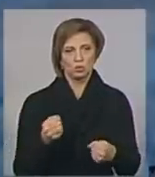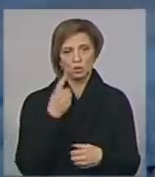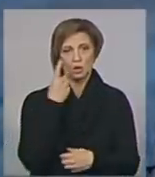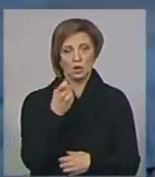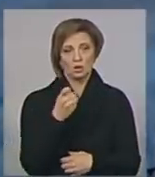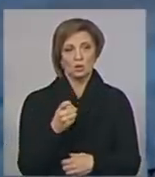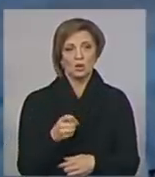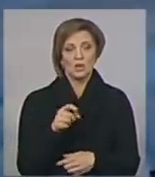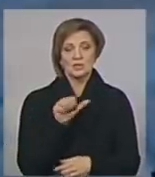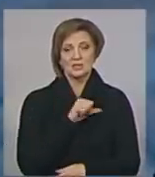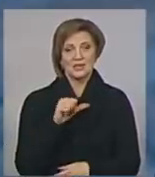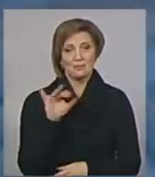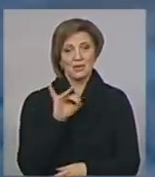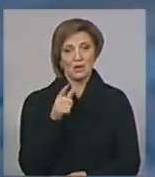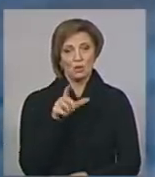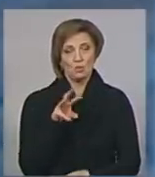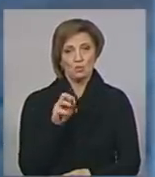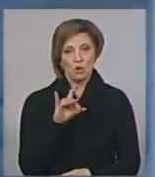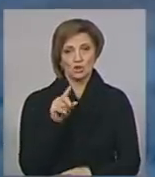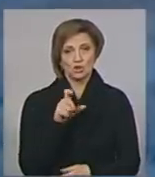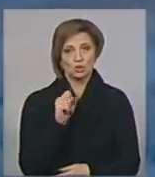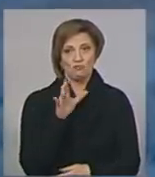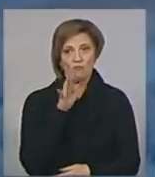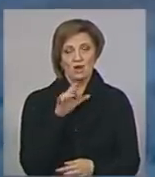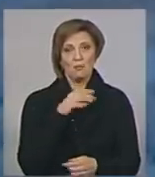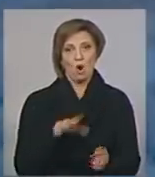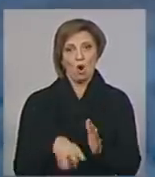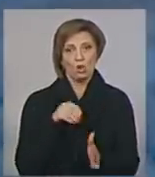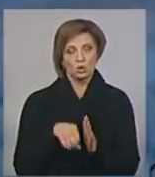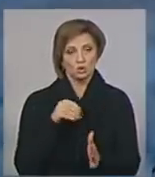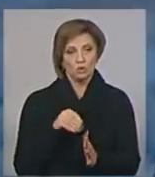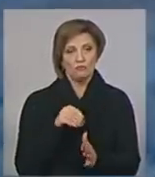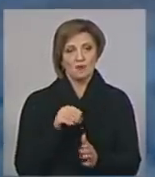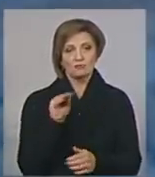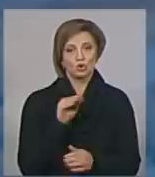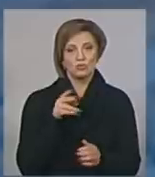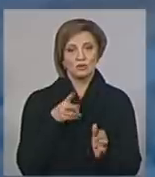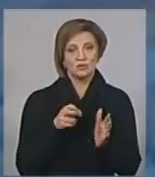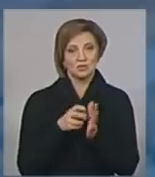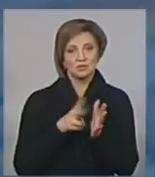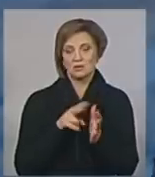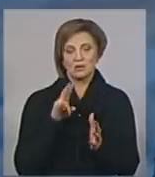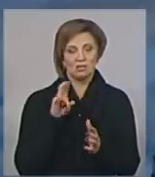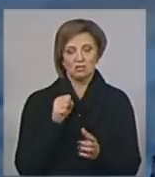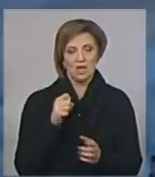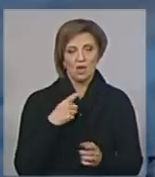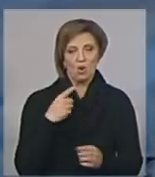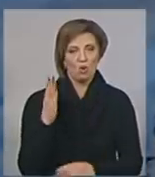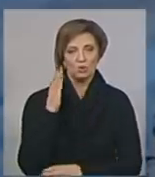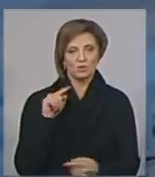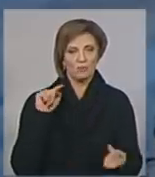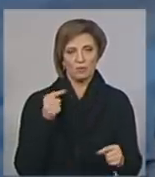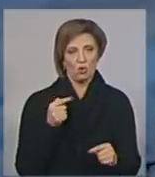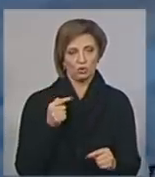Нагадаю, сам Ігор Мосійчук під час голосування за медичну реформу в жовтні 2017-го не голосував проти, утримався. А лідер